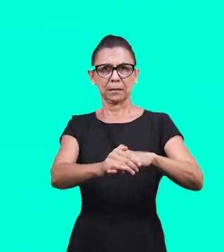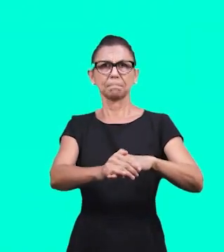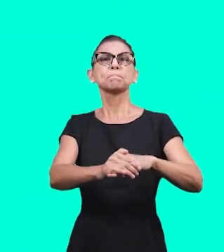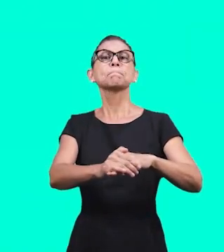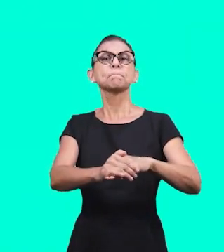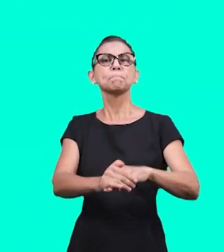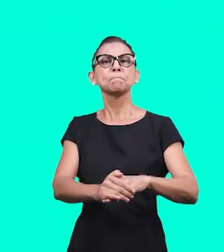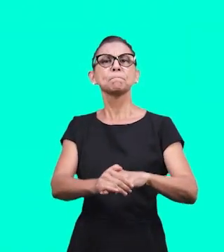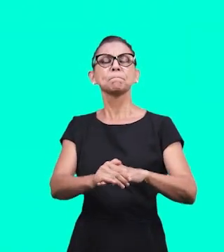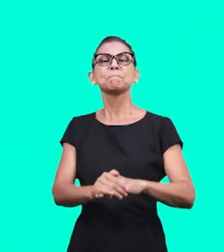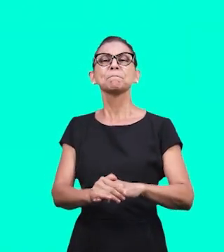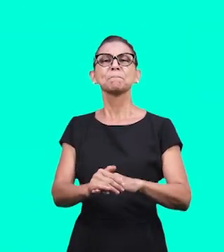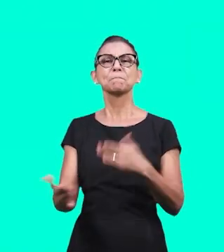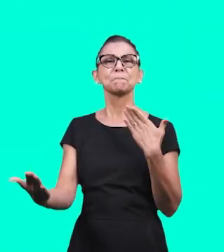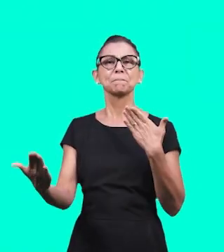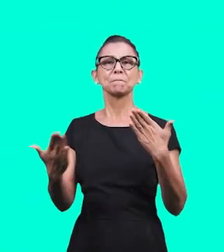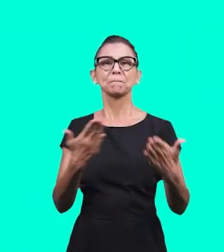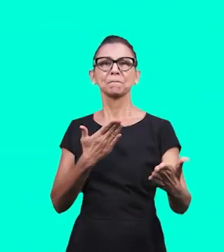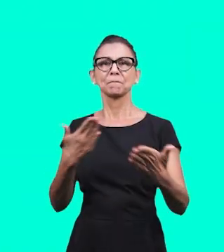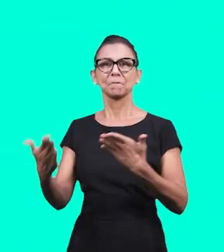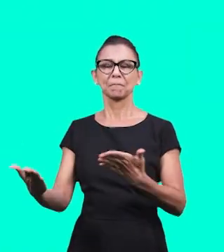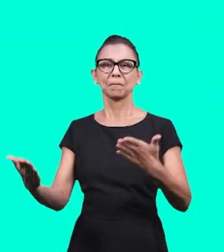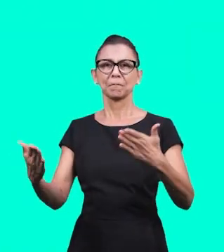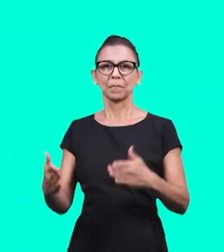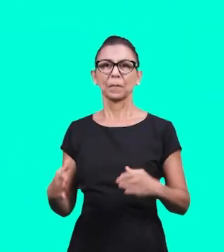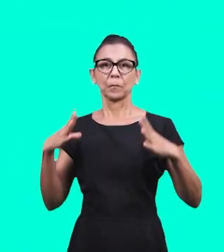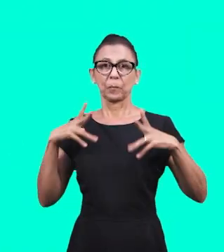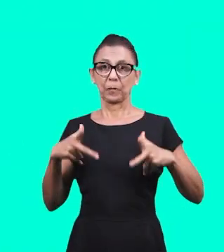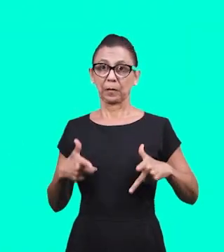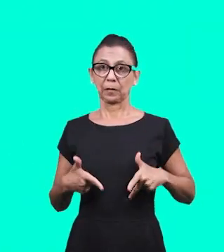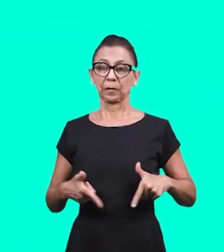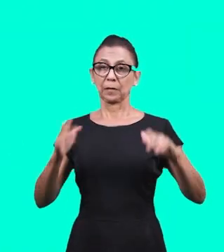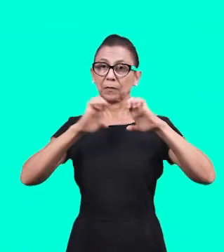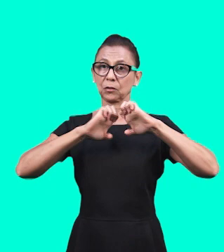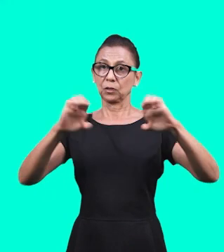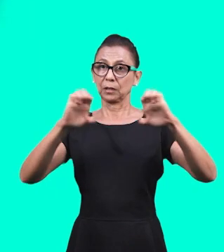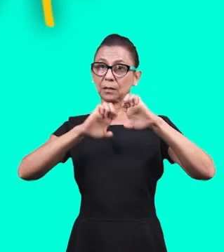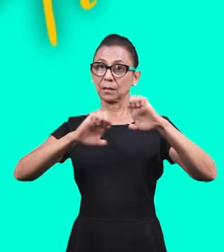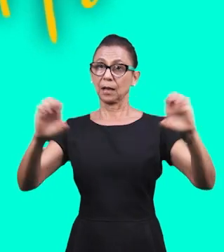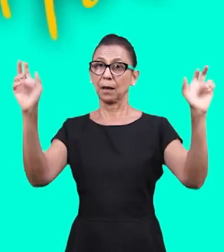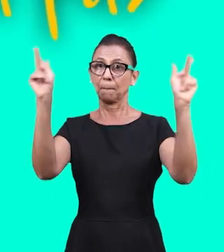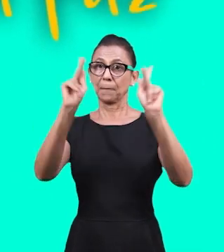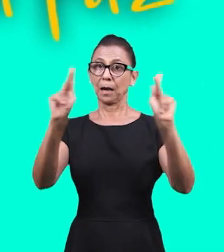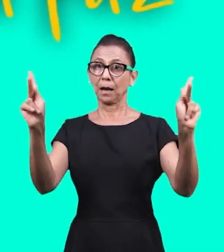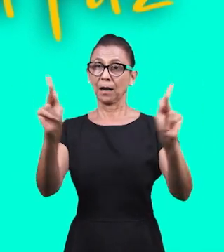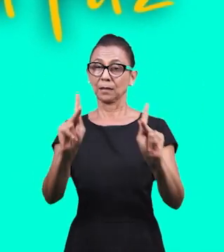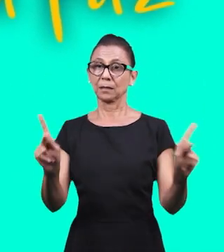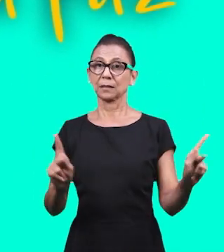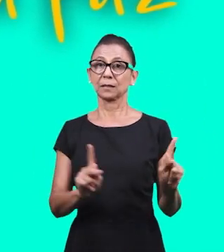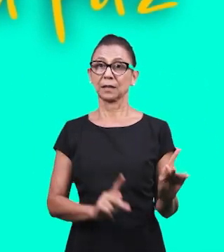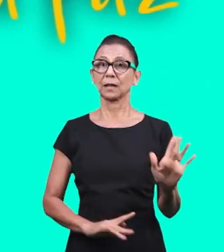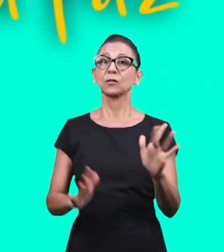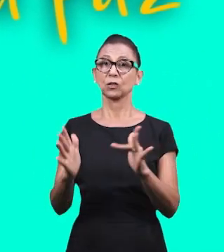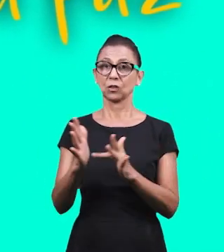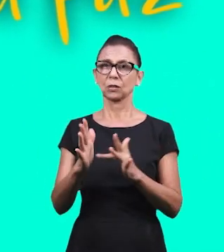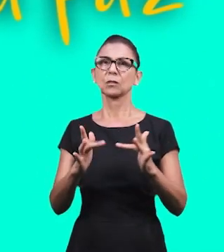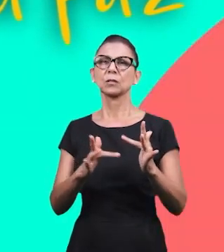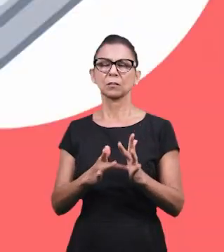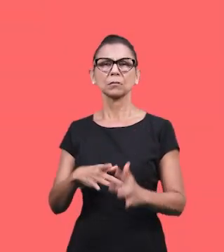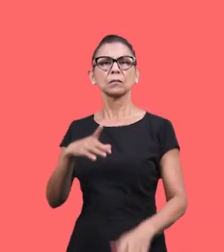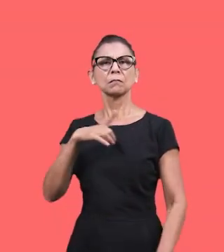праведности обул ноги готовность проповедовать мир евангелия мира